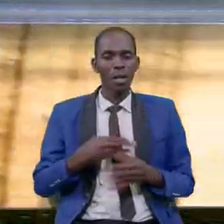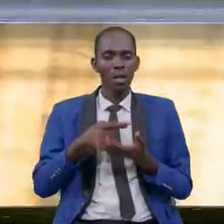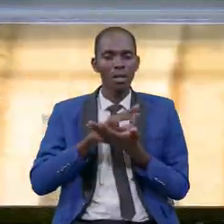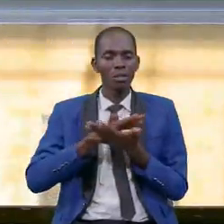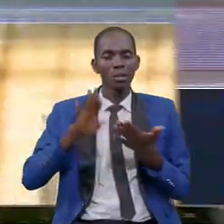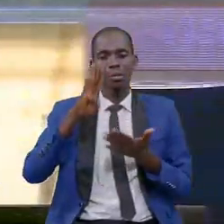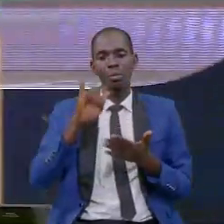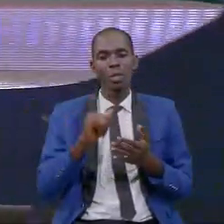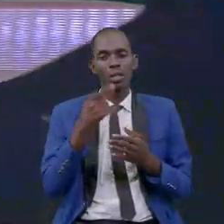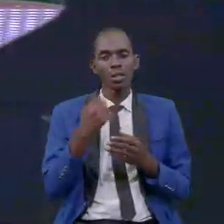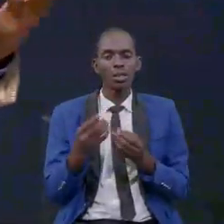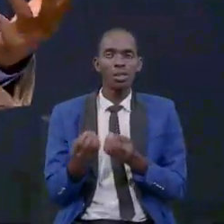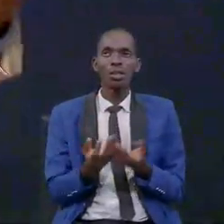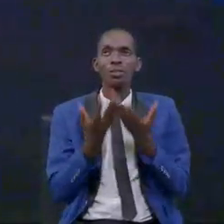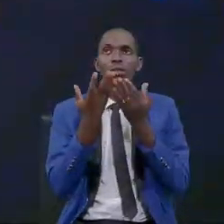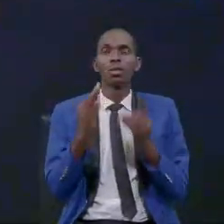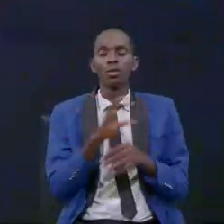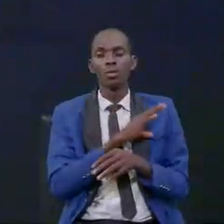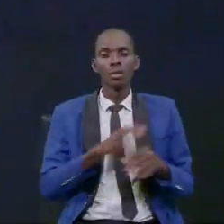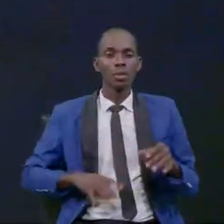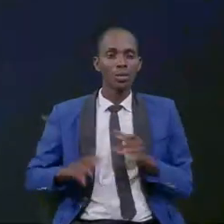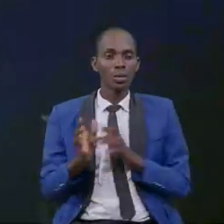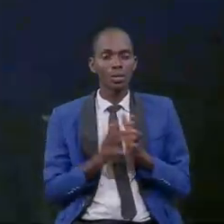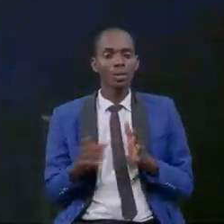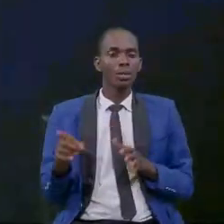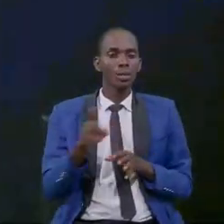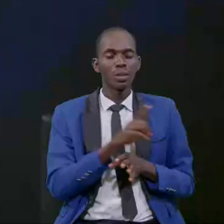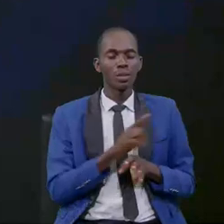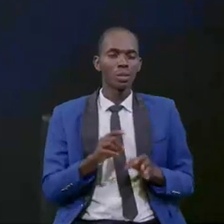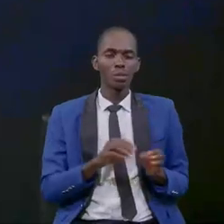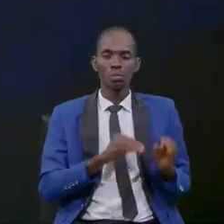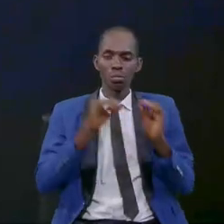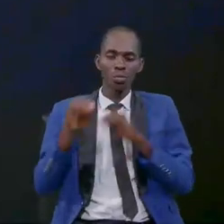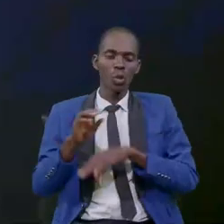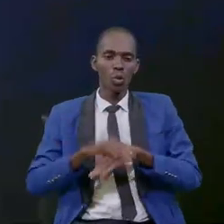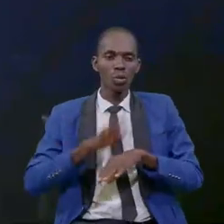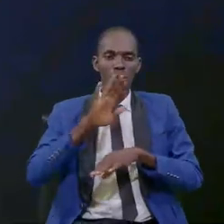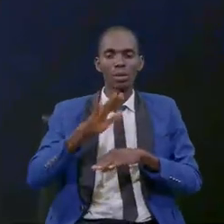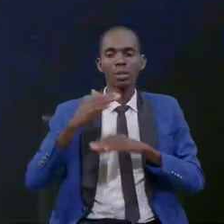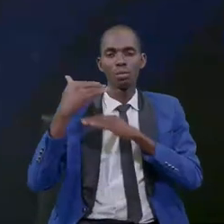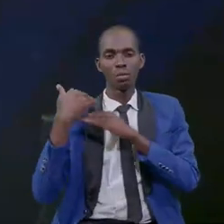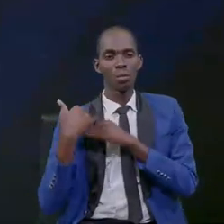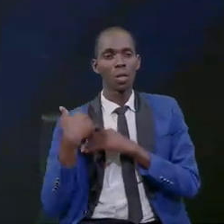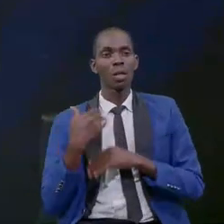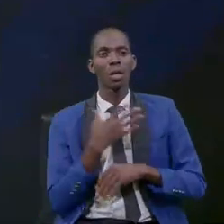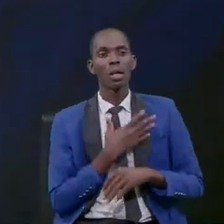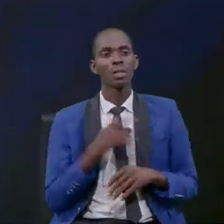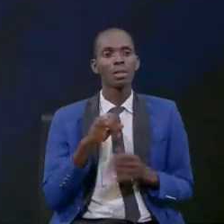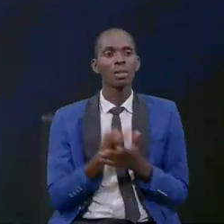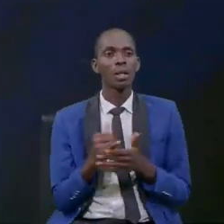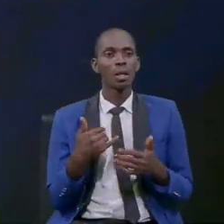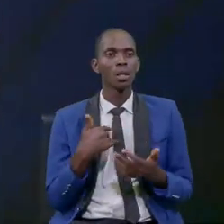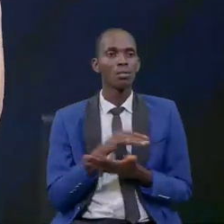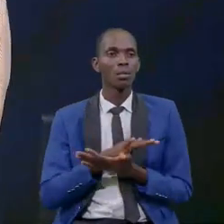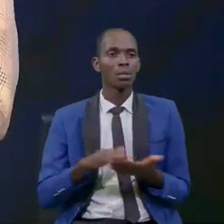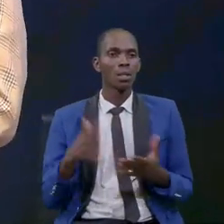par le sacrifice du Seigneur Jésus-Christ, alors il continue. Et celui